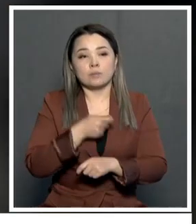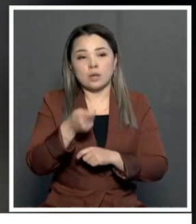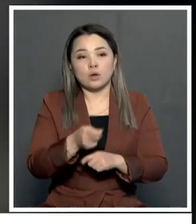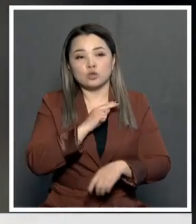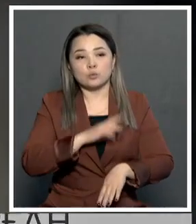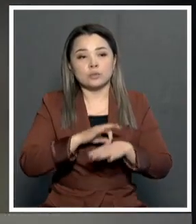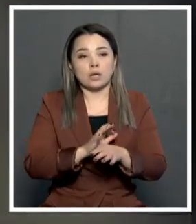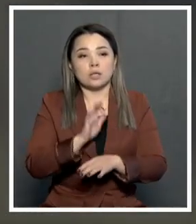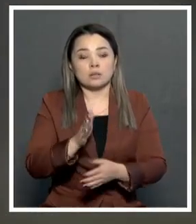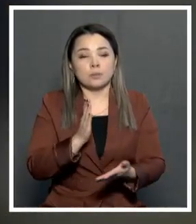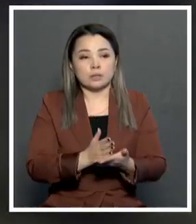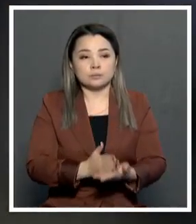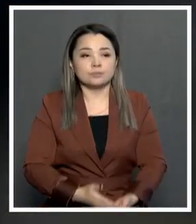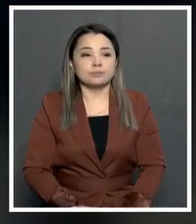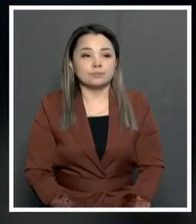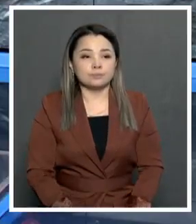жолданды.